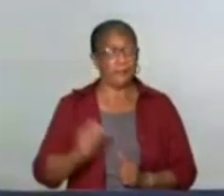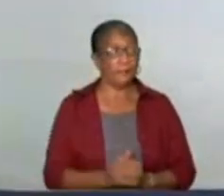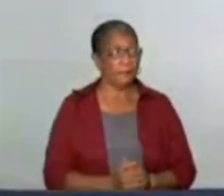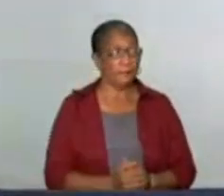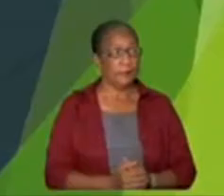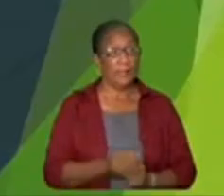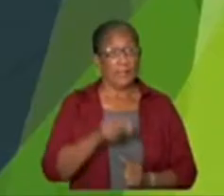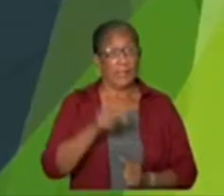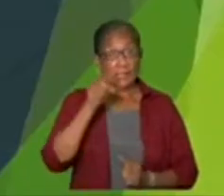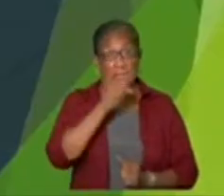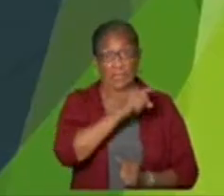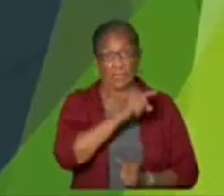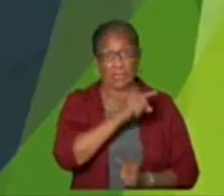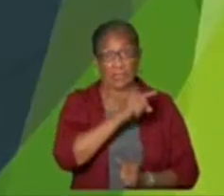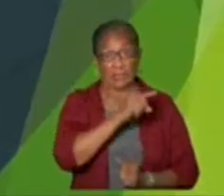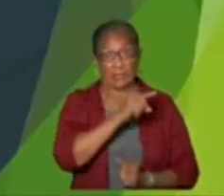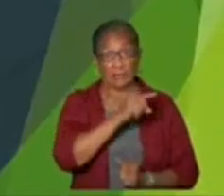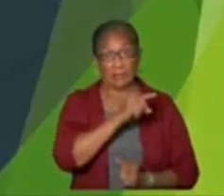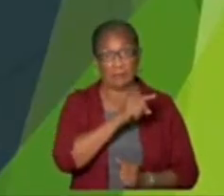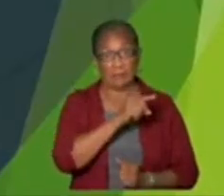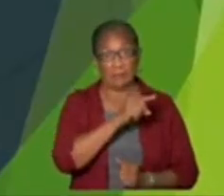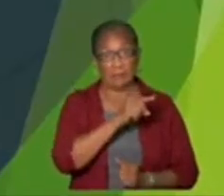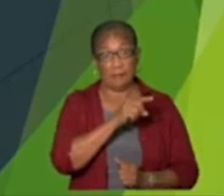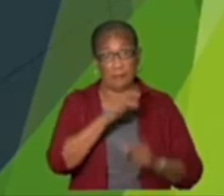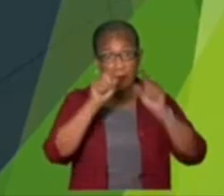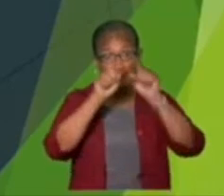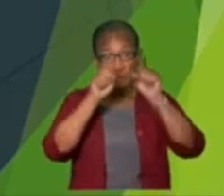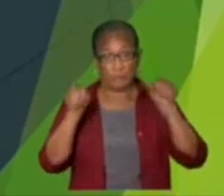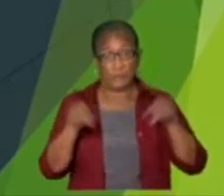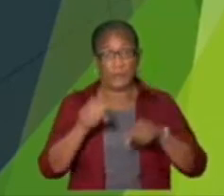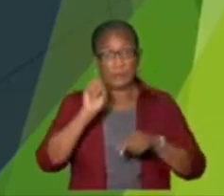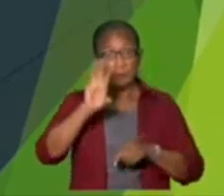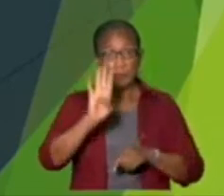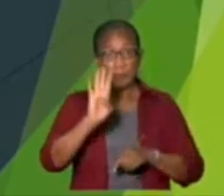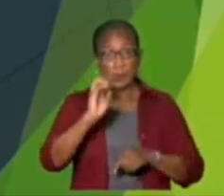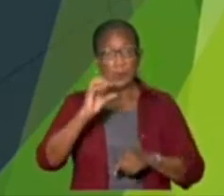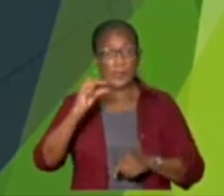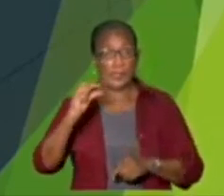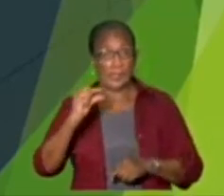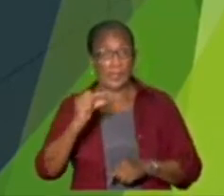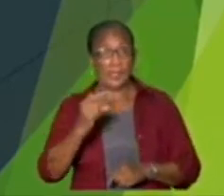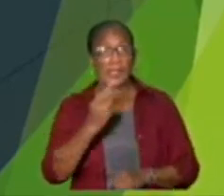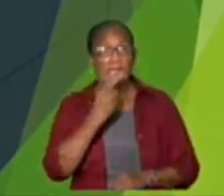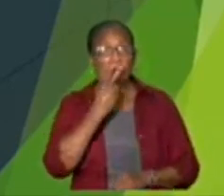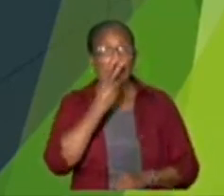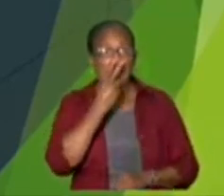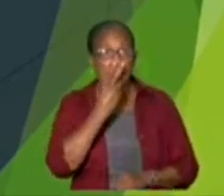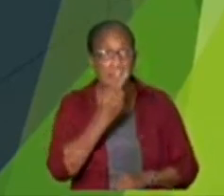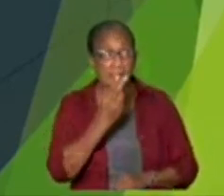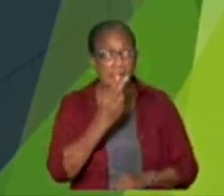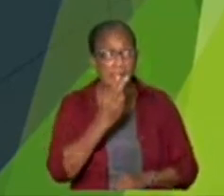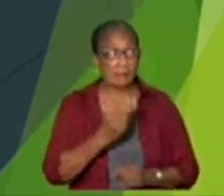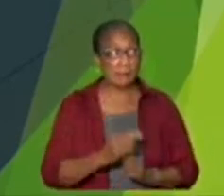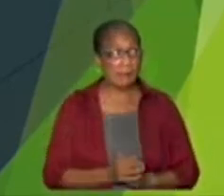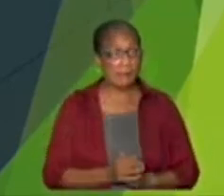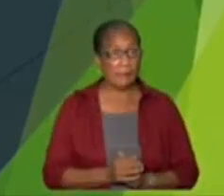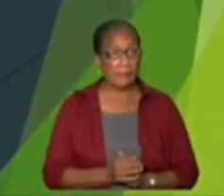Dit is van het dashboard van de website van BOG. En dan zie je dus mooi het beloop.